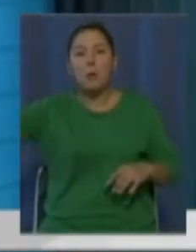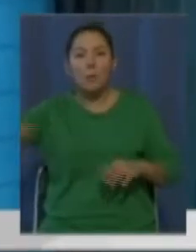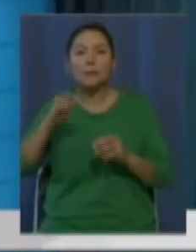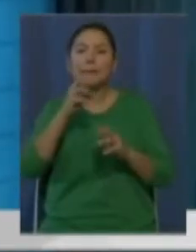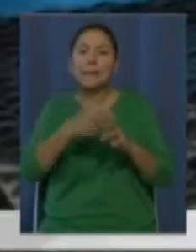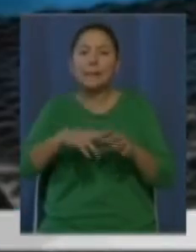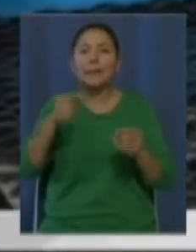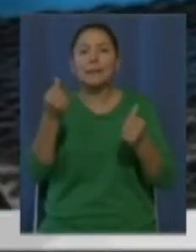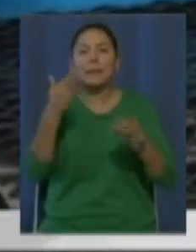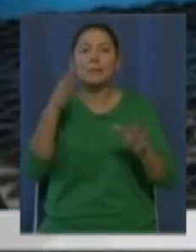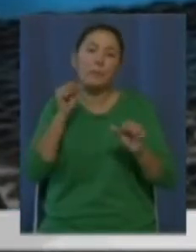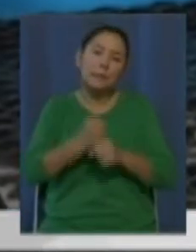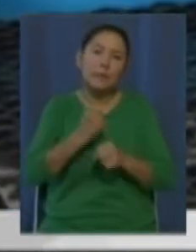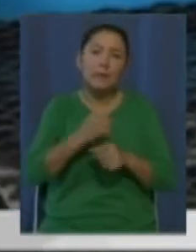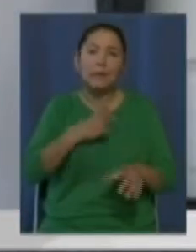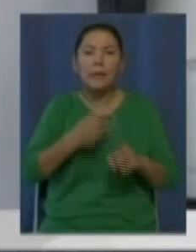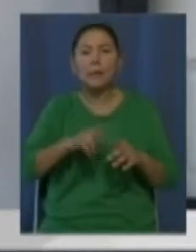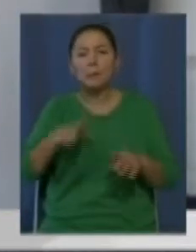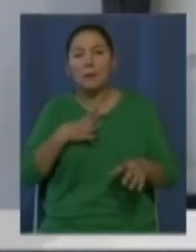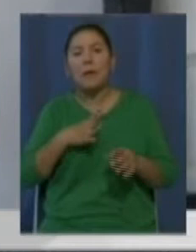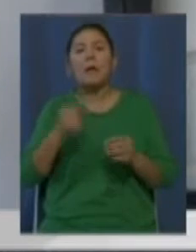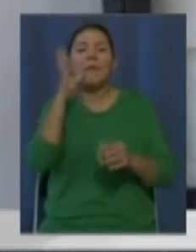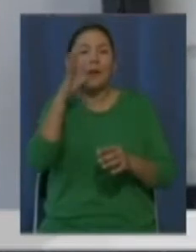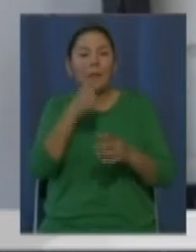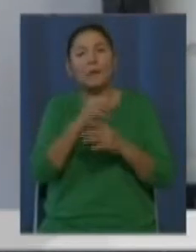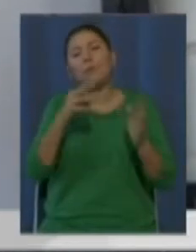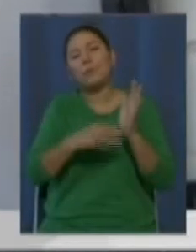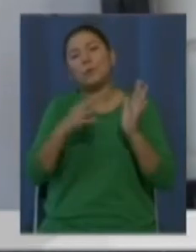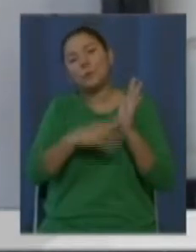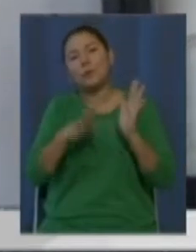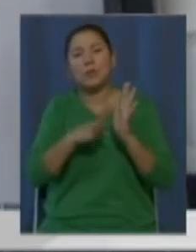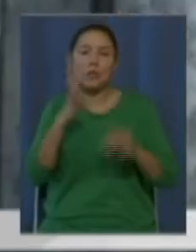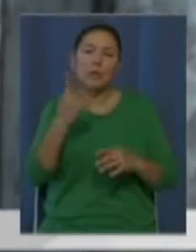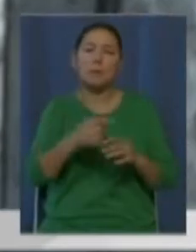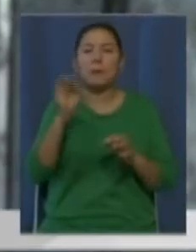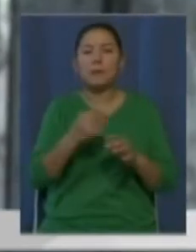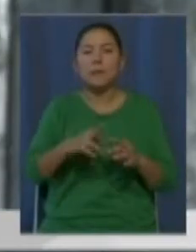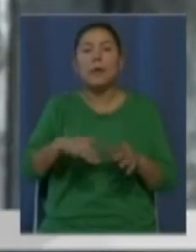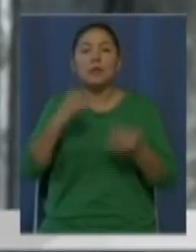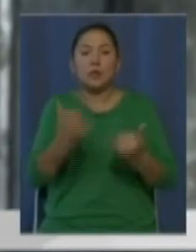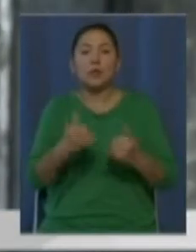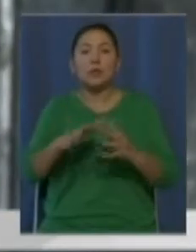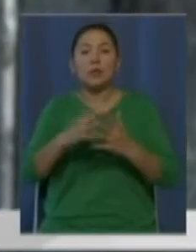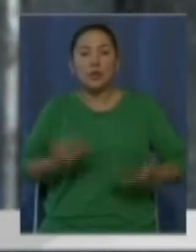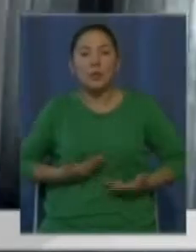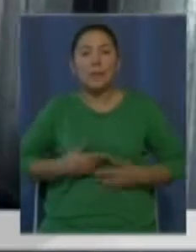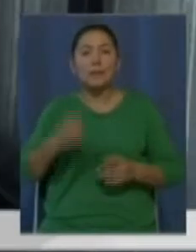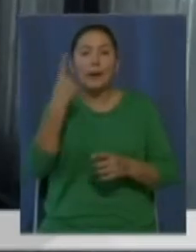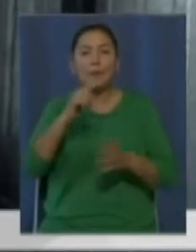Тұрғындар бір куб метріне 82 теңге 35 тиын төлейді. Автоматтандырылған орталық көпшіліктің керегіне жарап